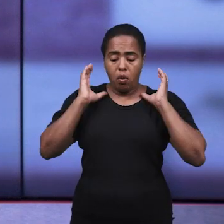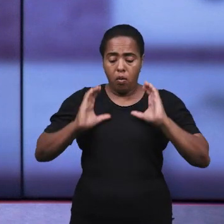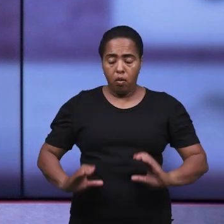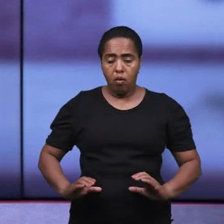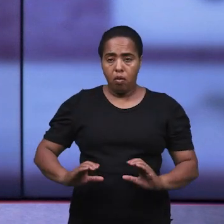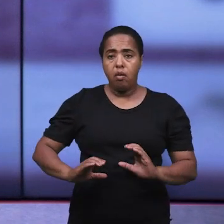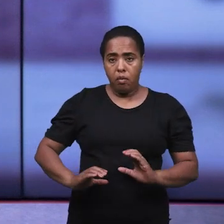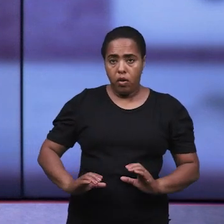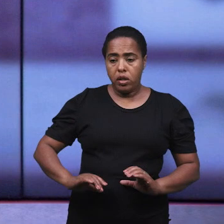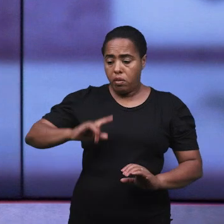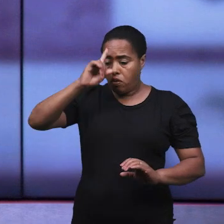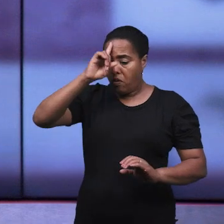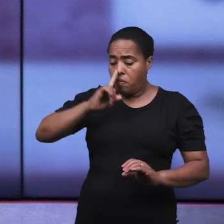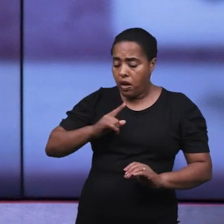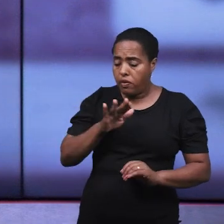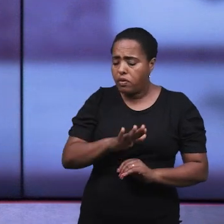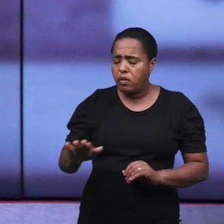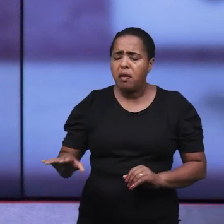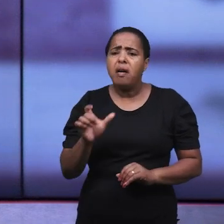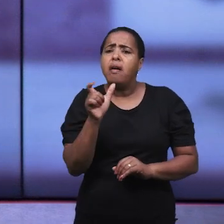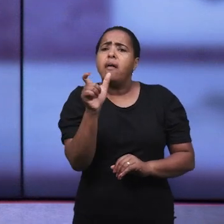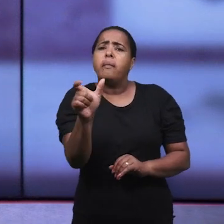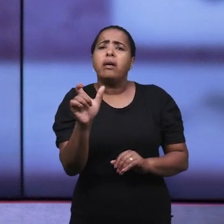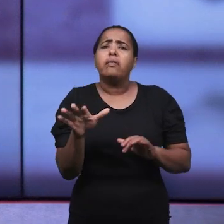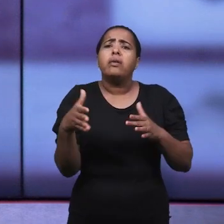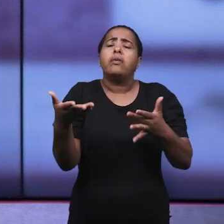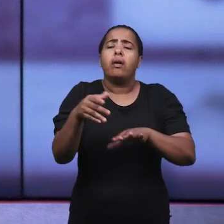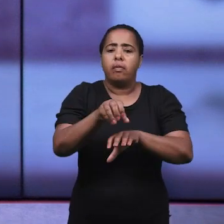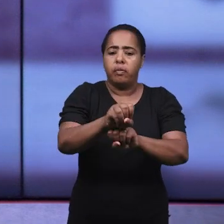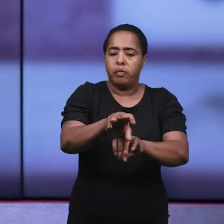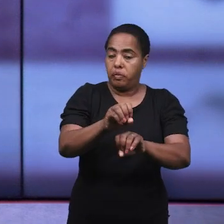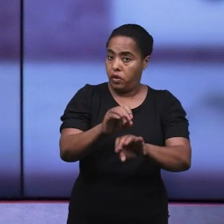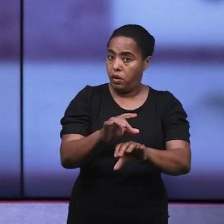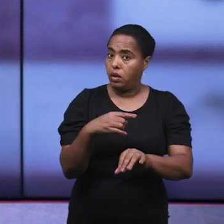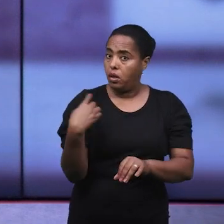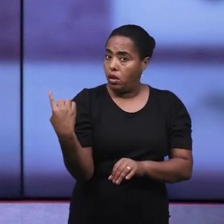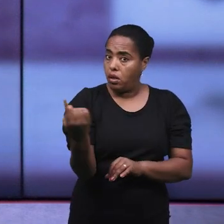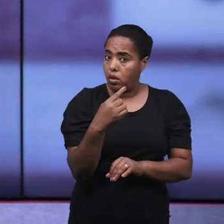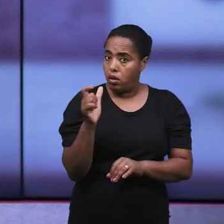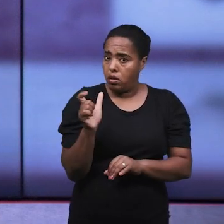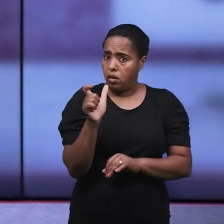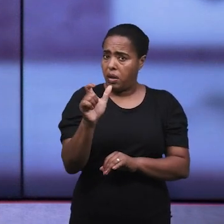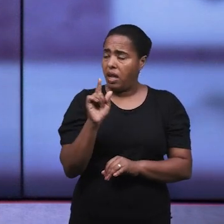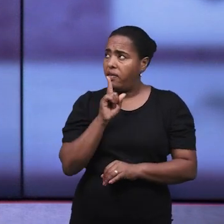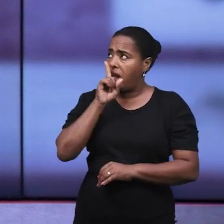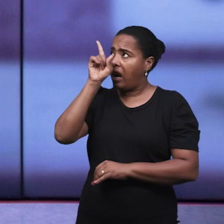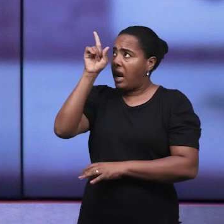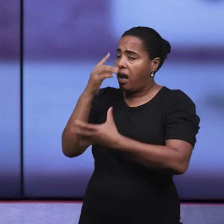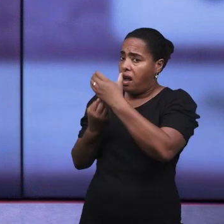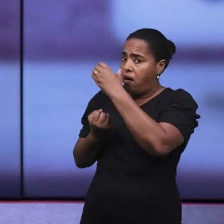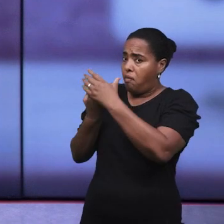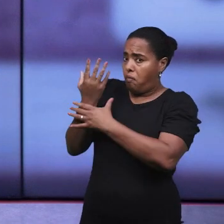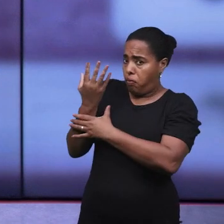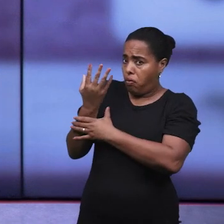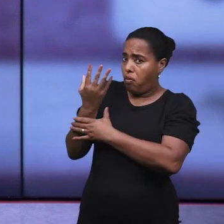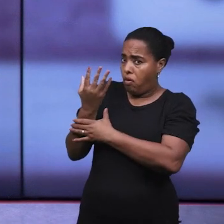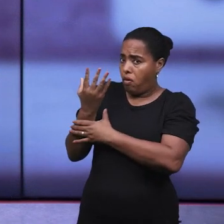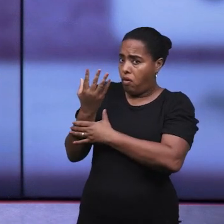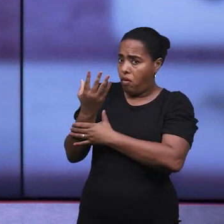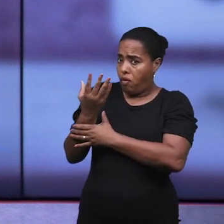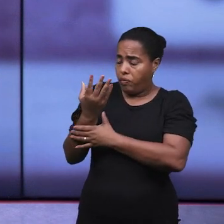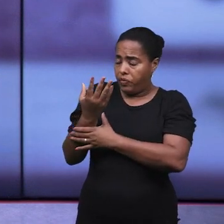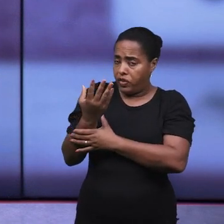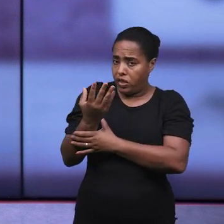conscience, le caractère se constitue. Et avec quels mots nous éduquons nos enfants? Nos mots ont l'origine à